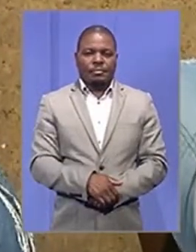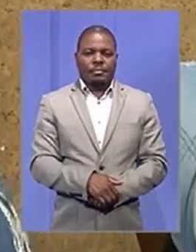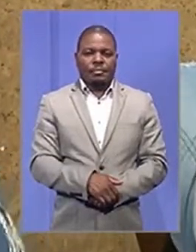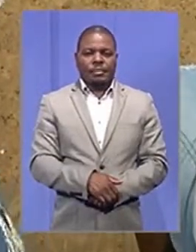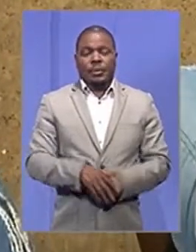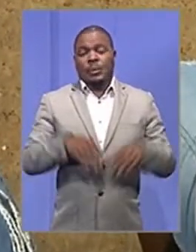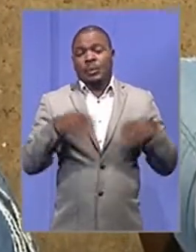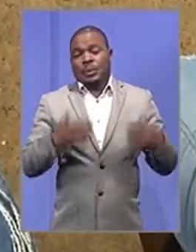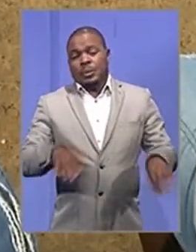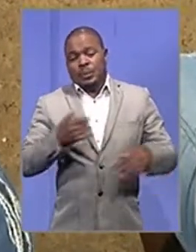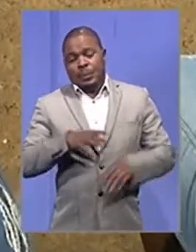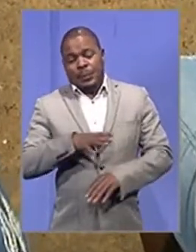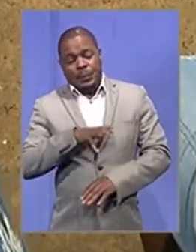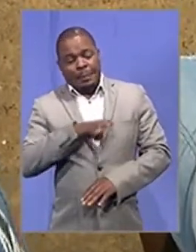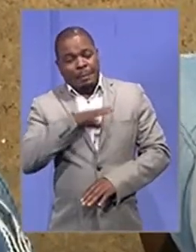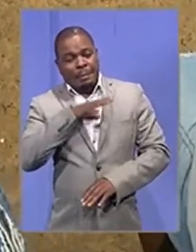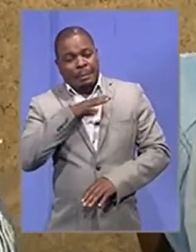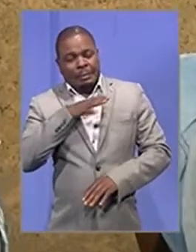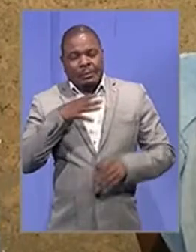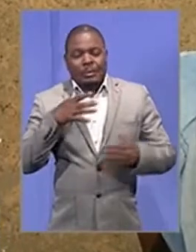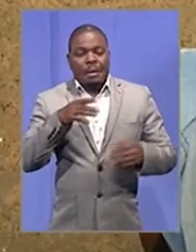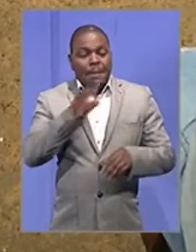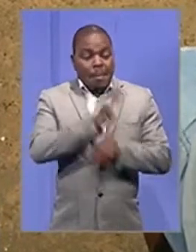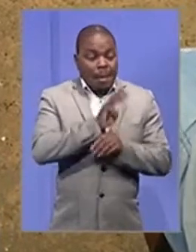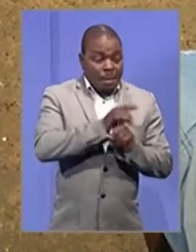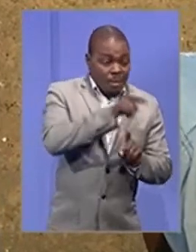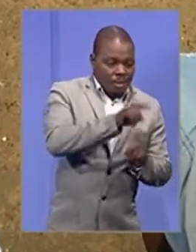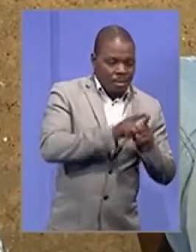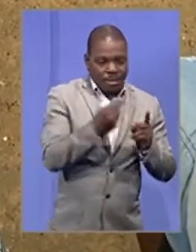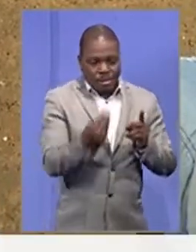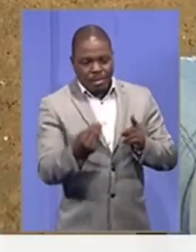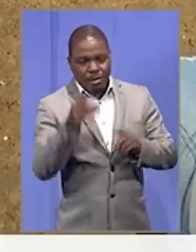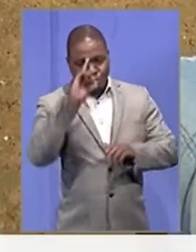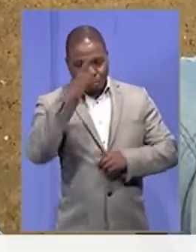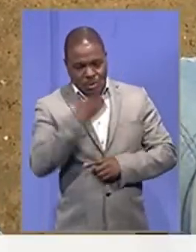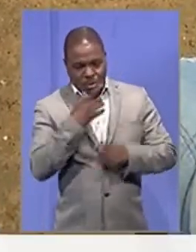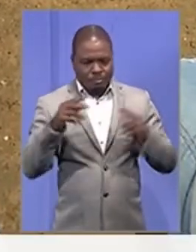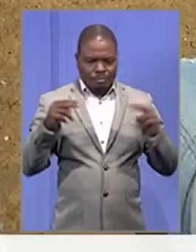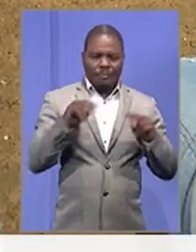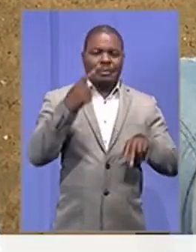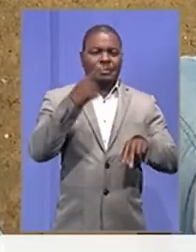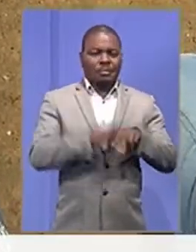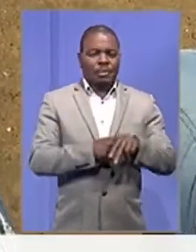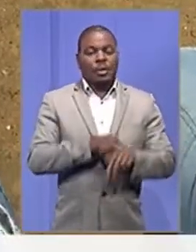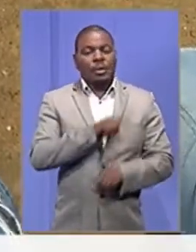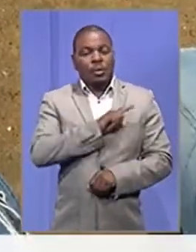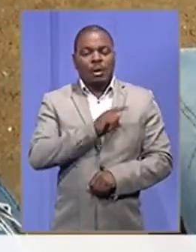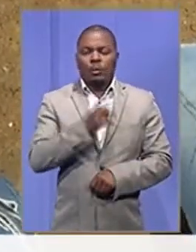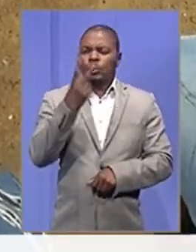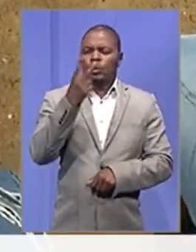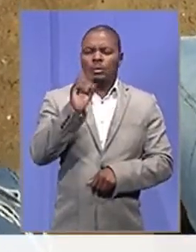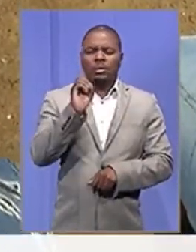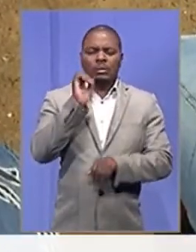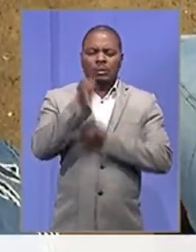maikutlo a ba ile godimo gare ga mma le morwedi wagwe. Go fetile mengwaga e 20 ba sa